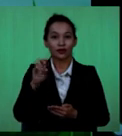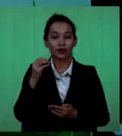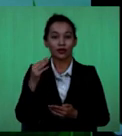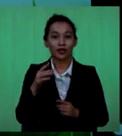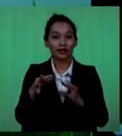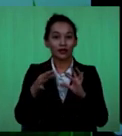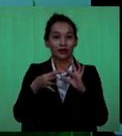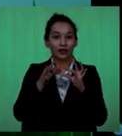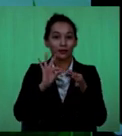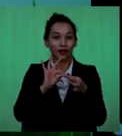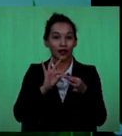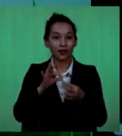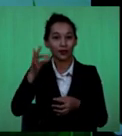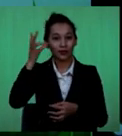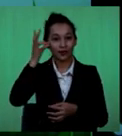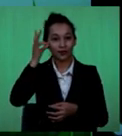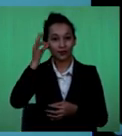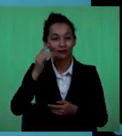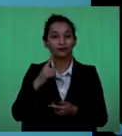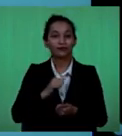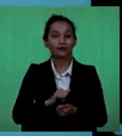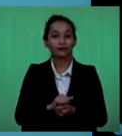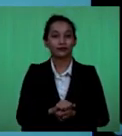saqlab qoldingizmi? Barakalla.